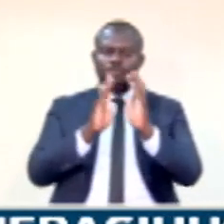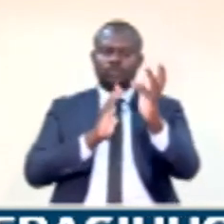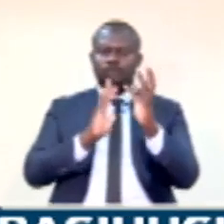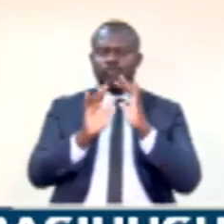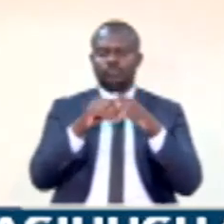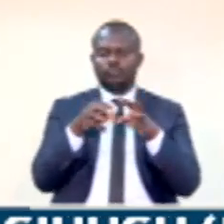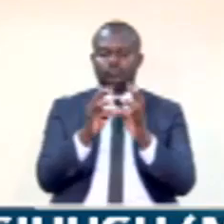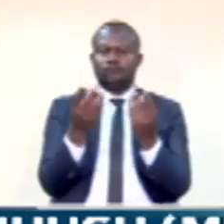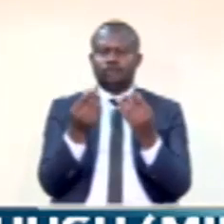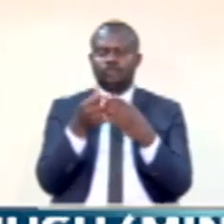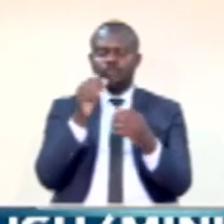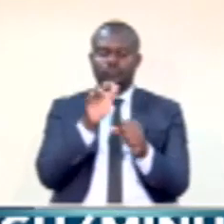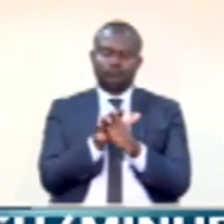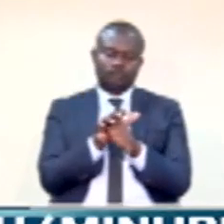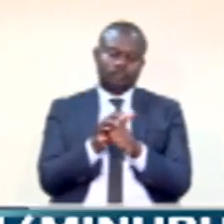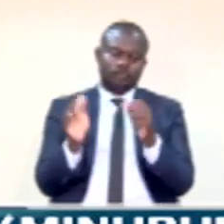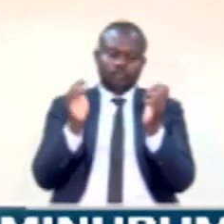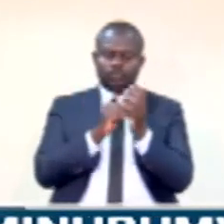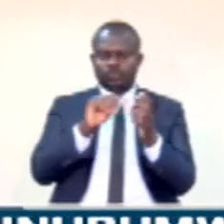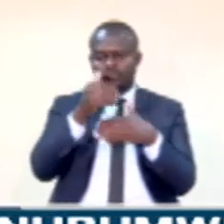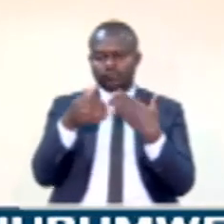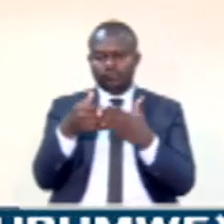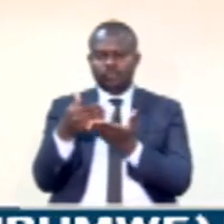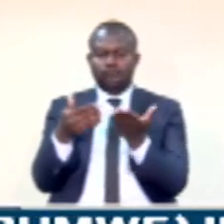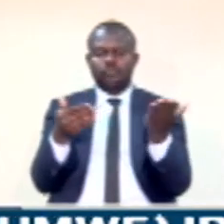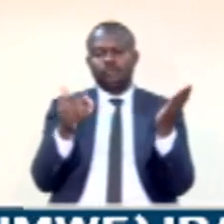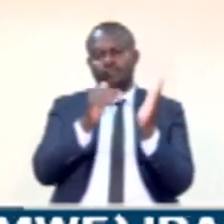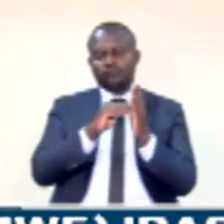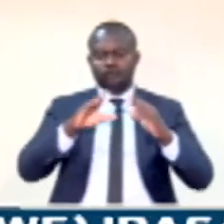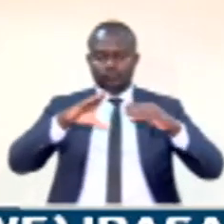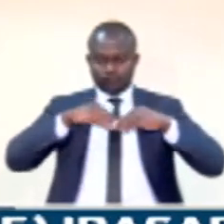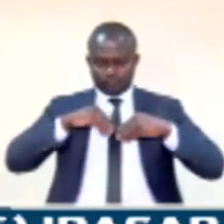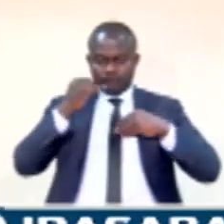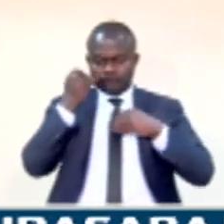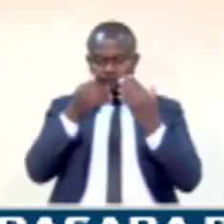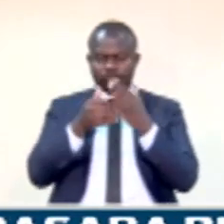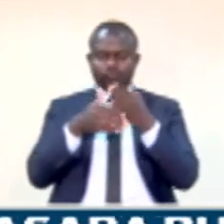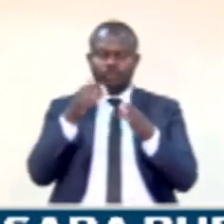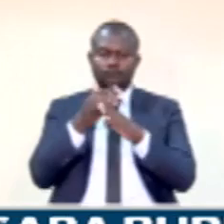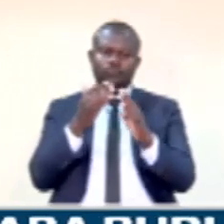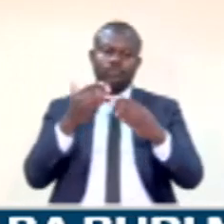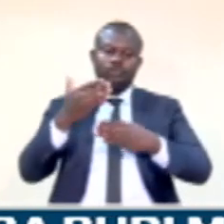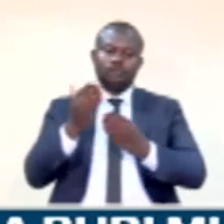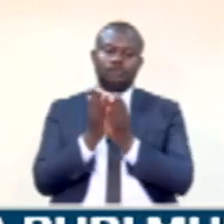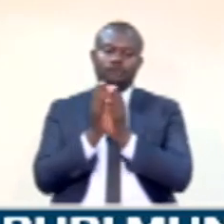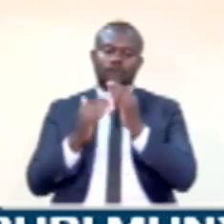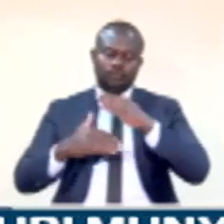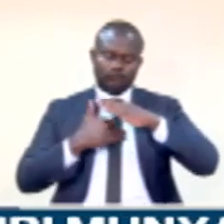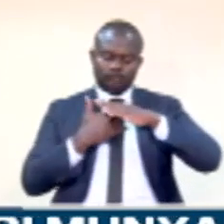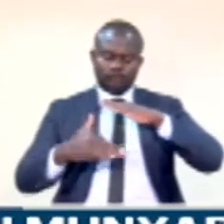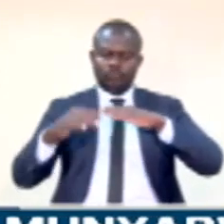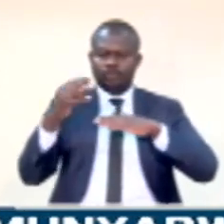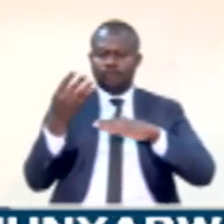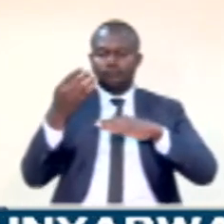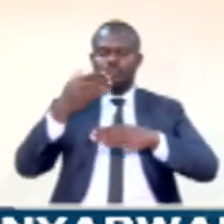mu buryo bworoshye cyane. Ikindi nacyo twanababwiye kandi nabyo bemera, nuko turubaka ports enye